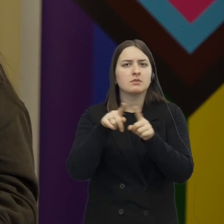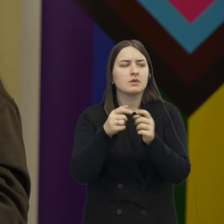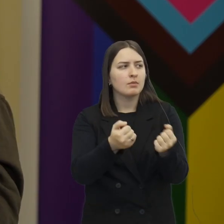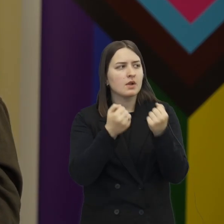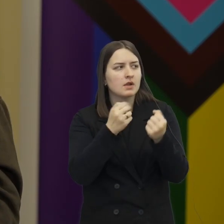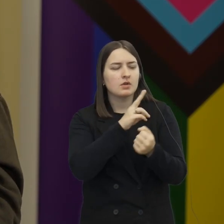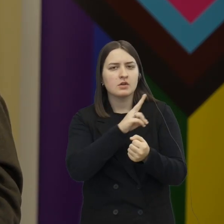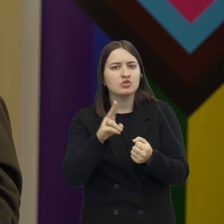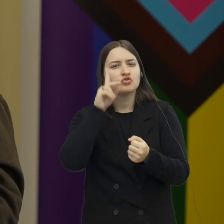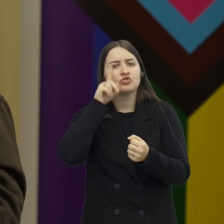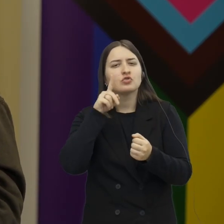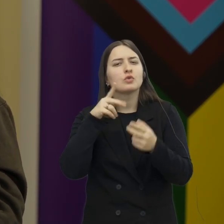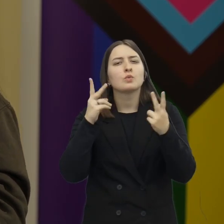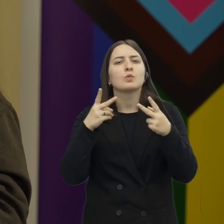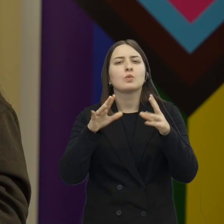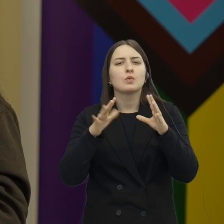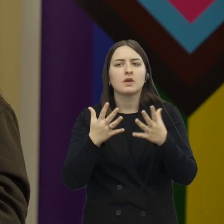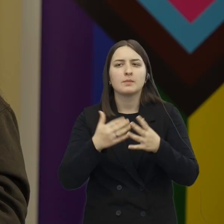palaiko.